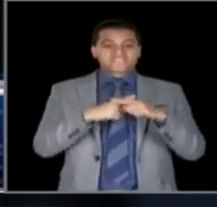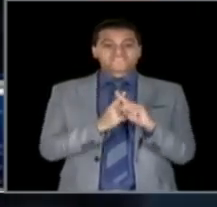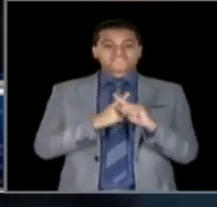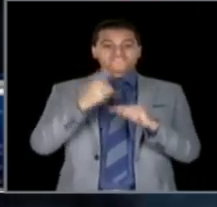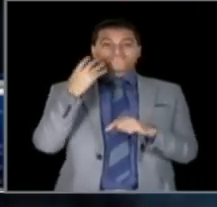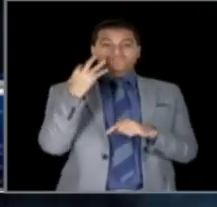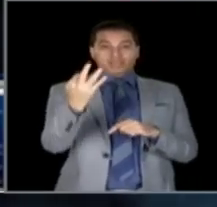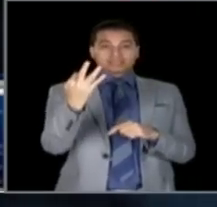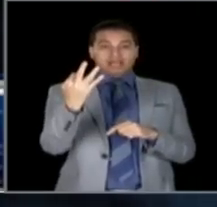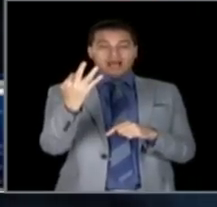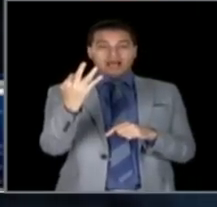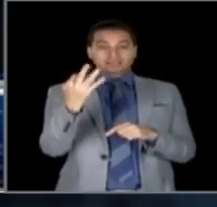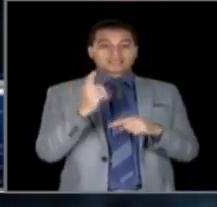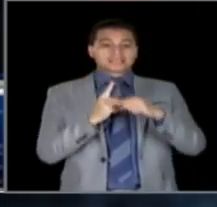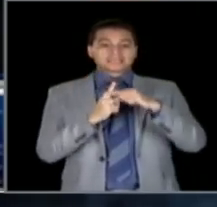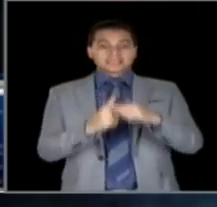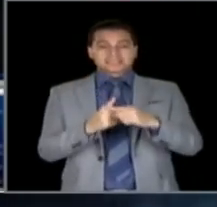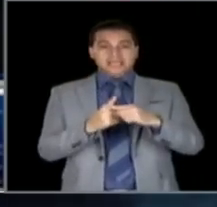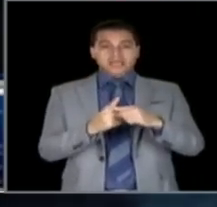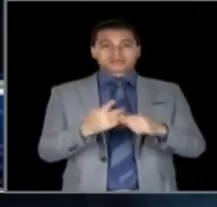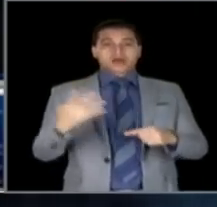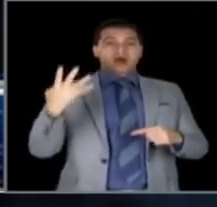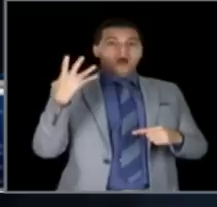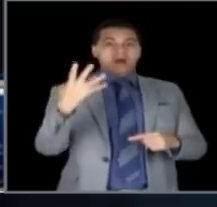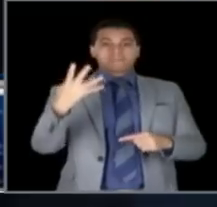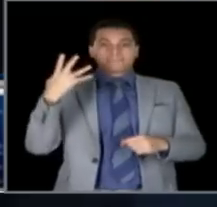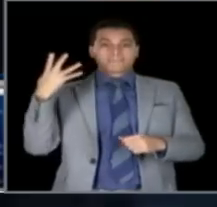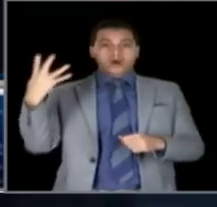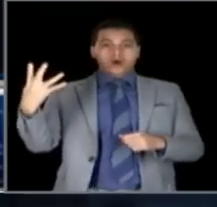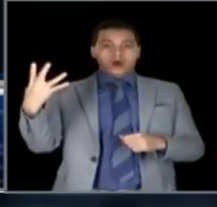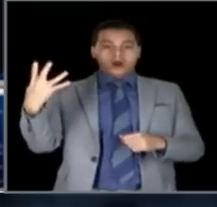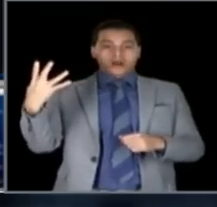157 في 3 زائد